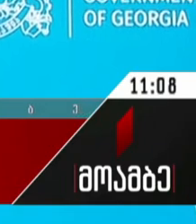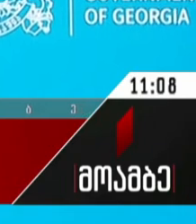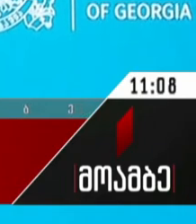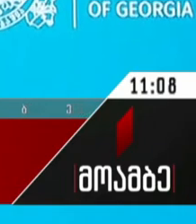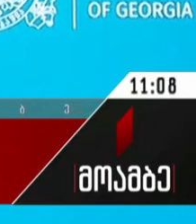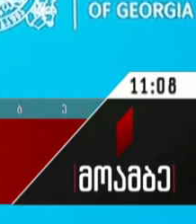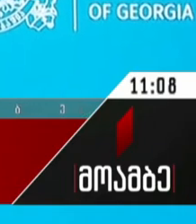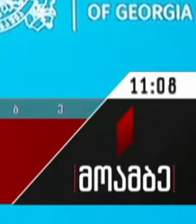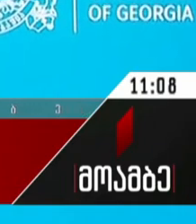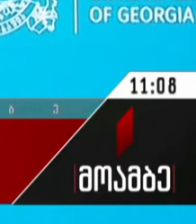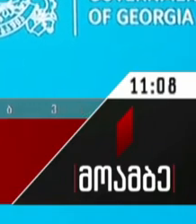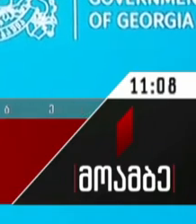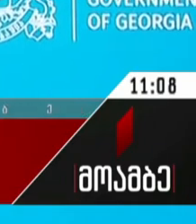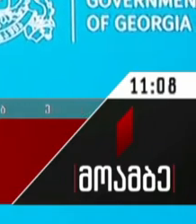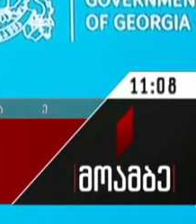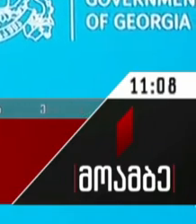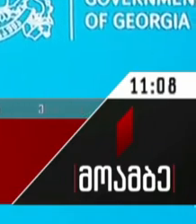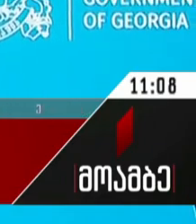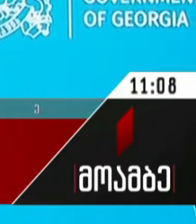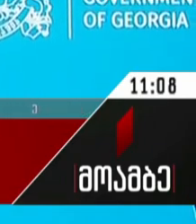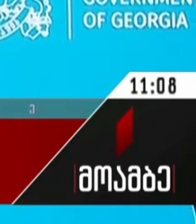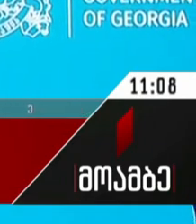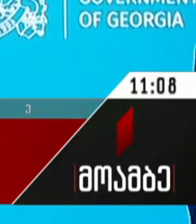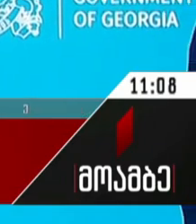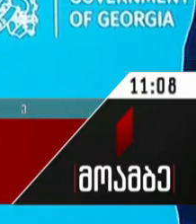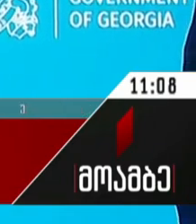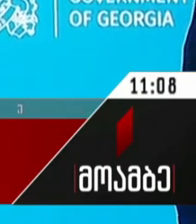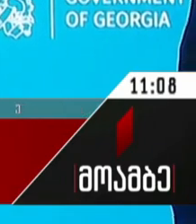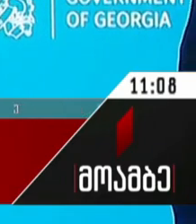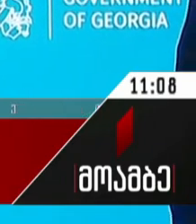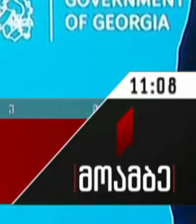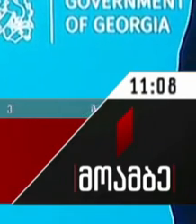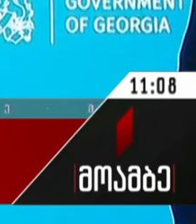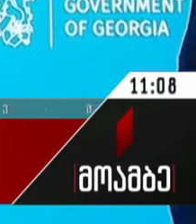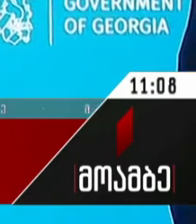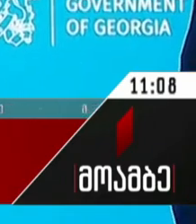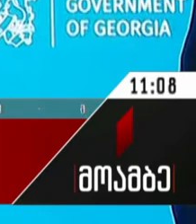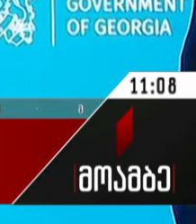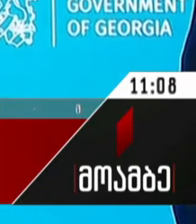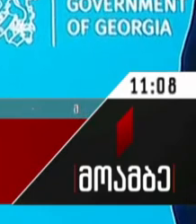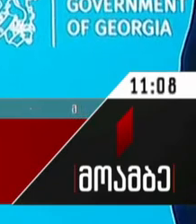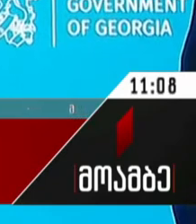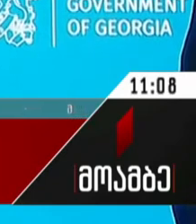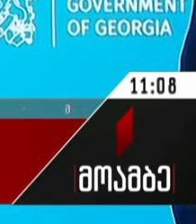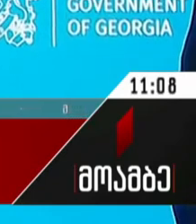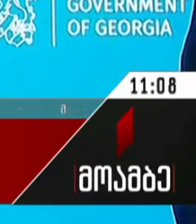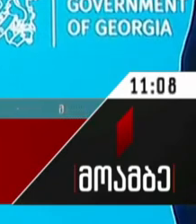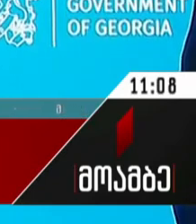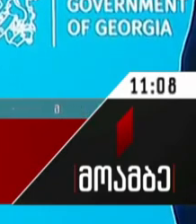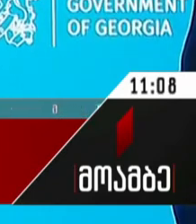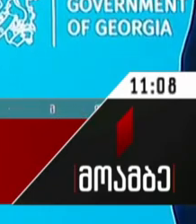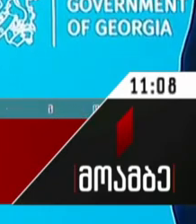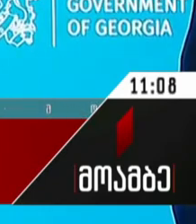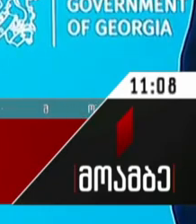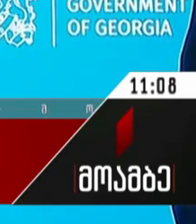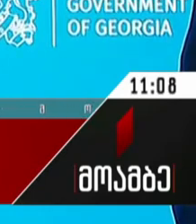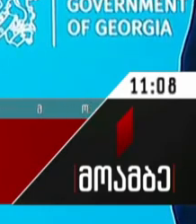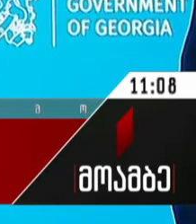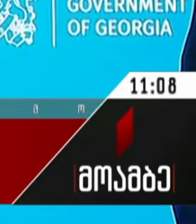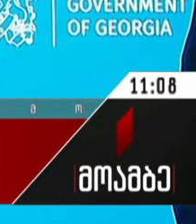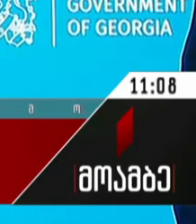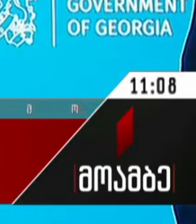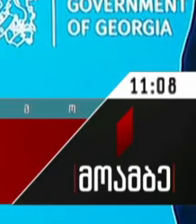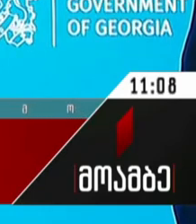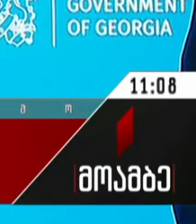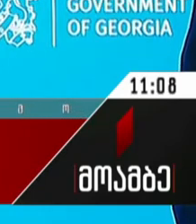თქვენს გუნდში, თქვენთან ერთად, ჩვენი ხალხის და ჩვენი ქვეყნის კეთილდღეობაზე ზრუნვა ჩვენთვის დიდი